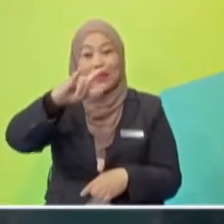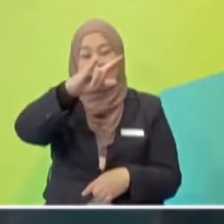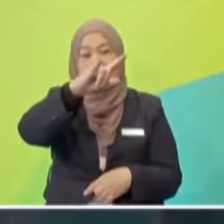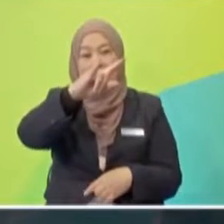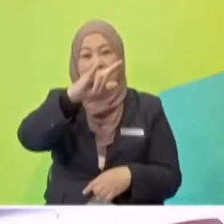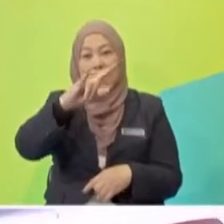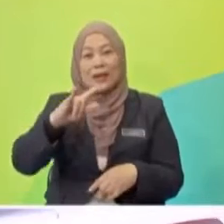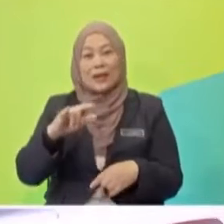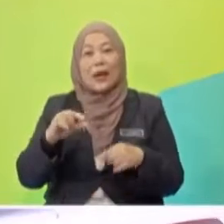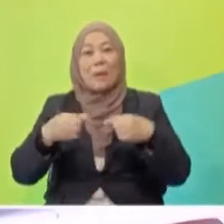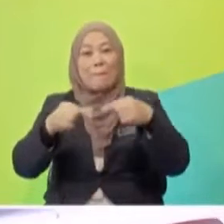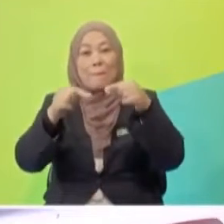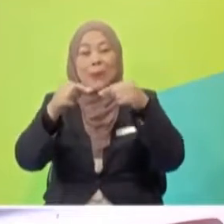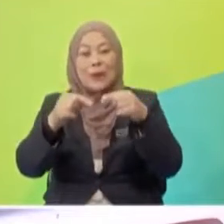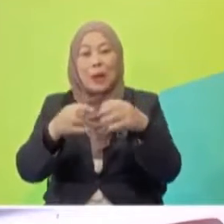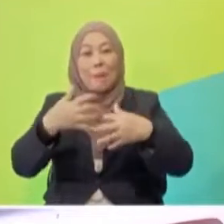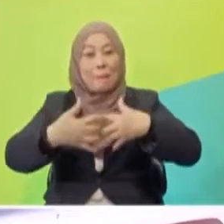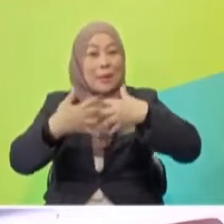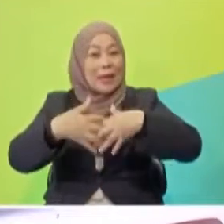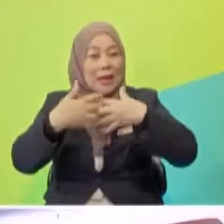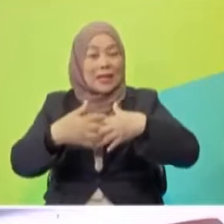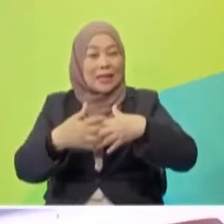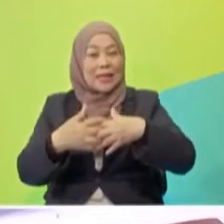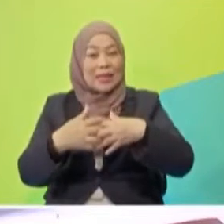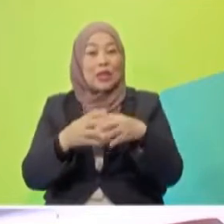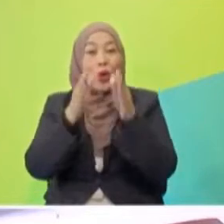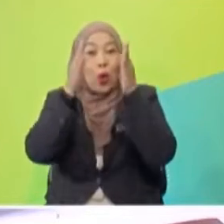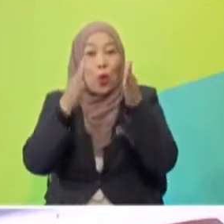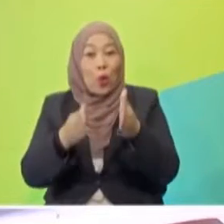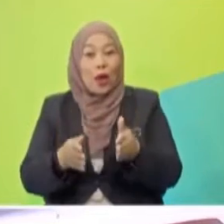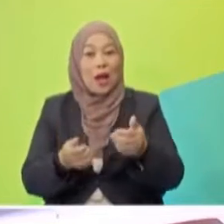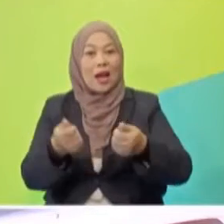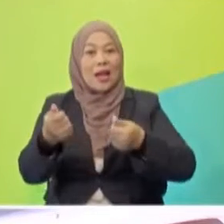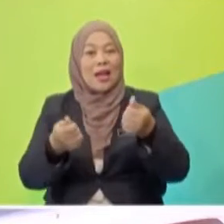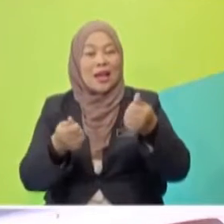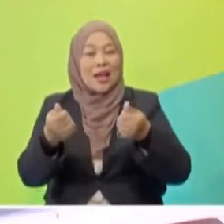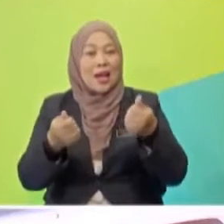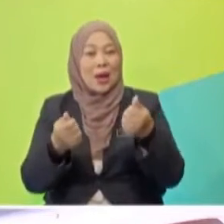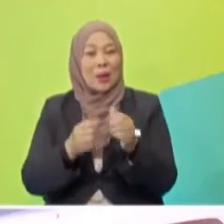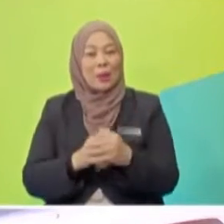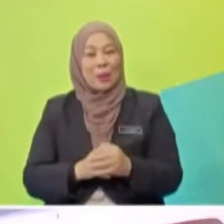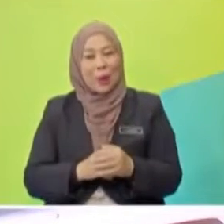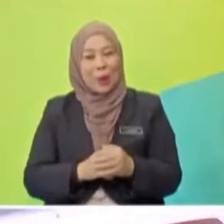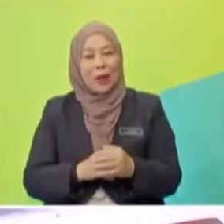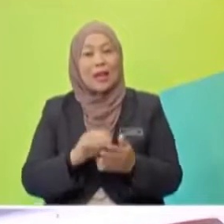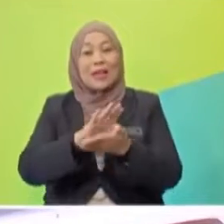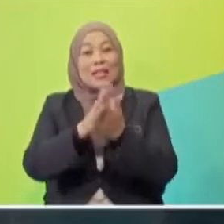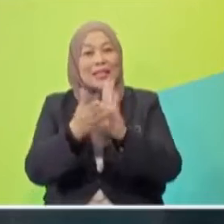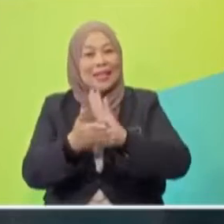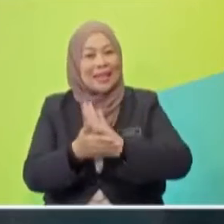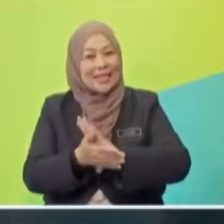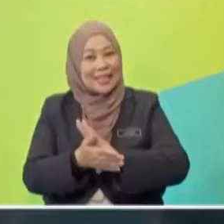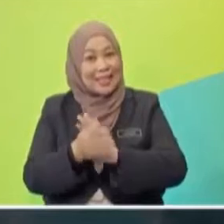menggunakan engine yang dikendalikan oleh manusia Wah jadi Ria nak tahu